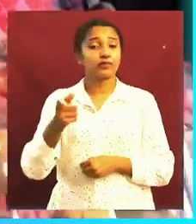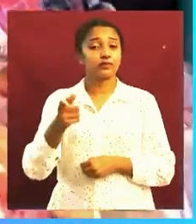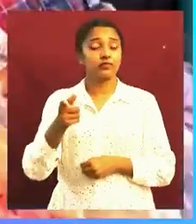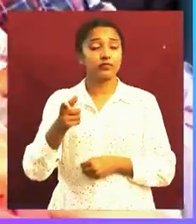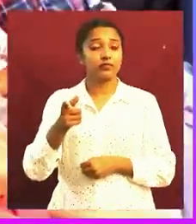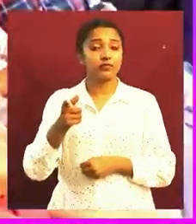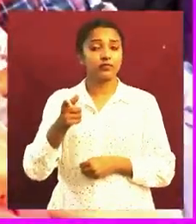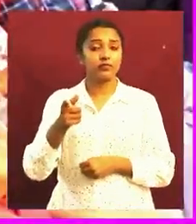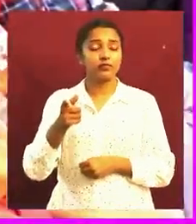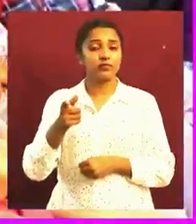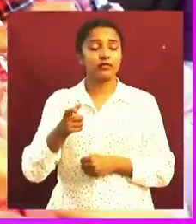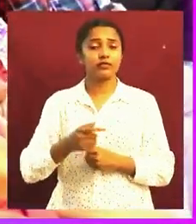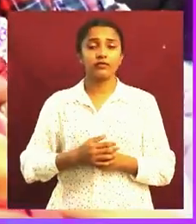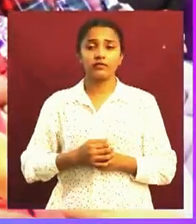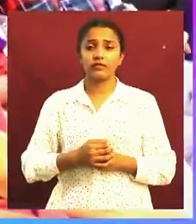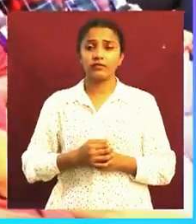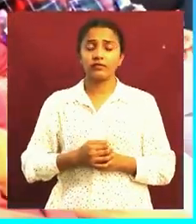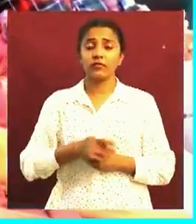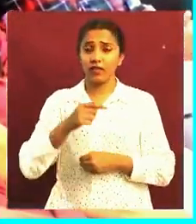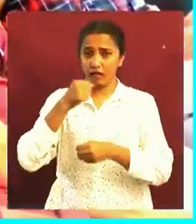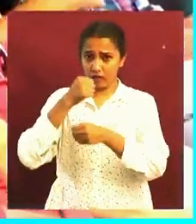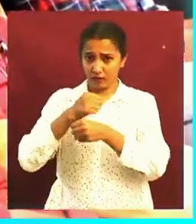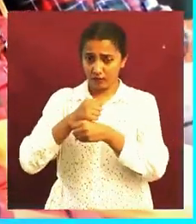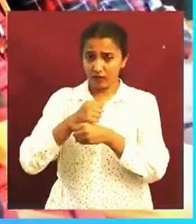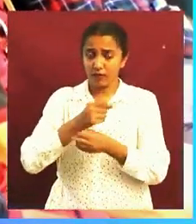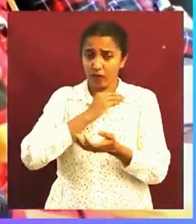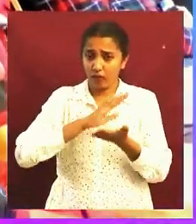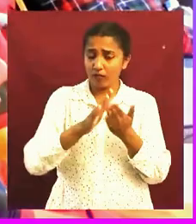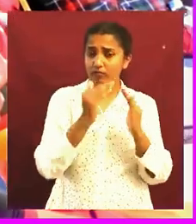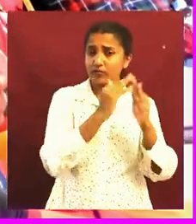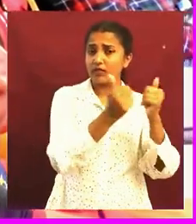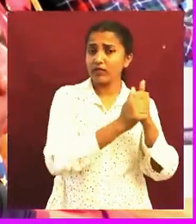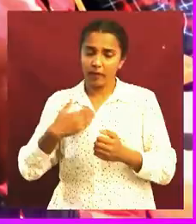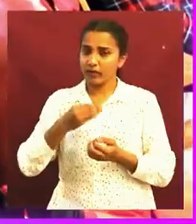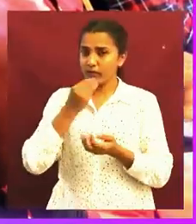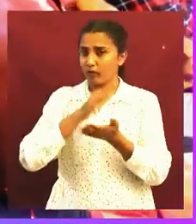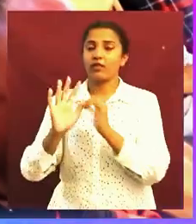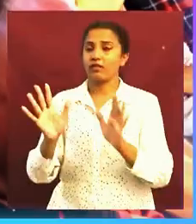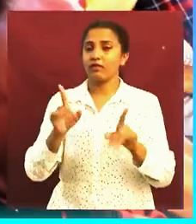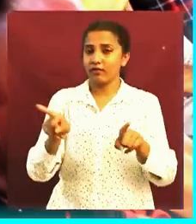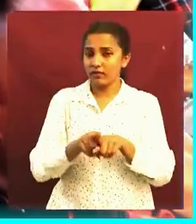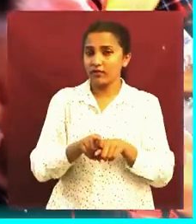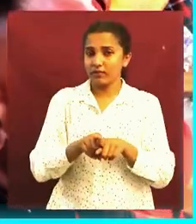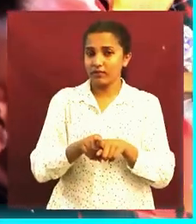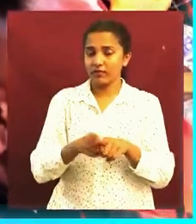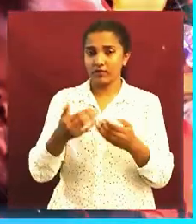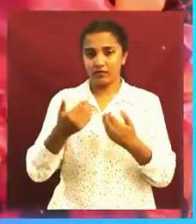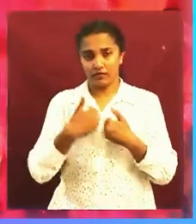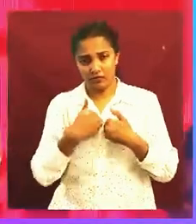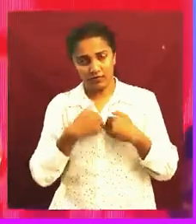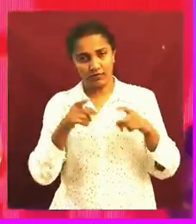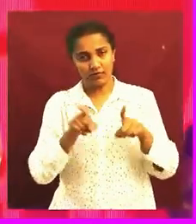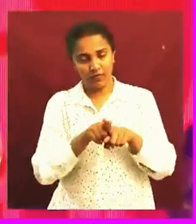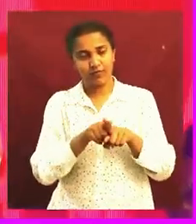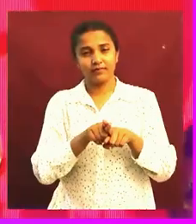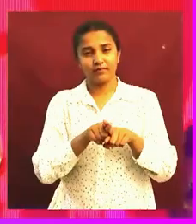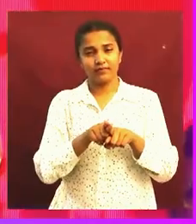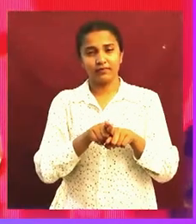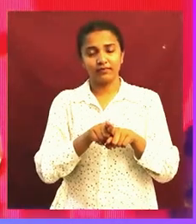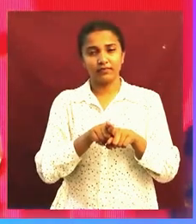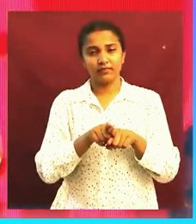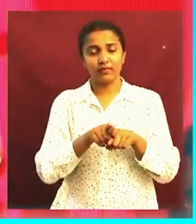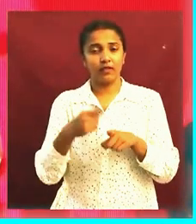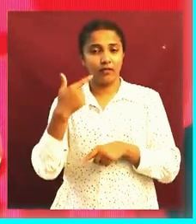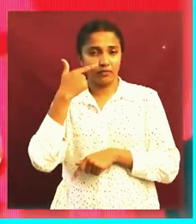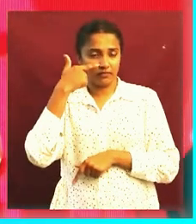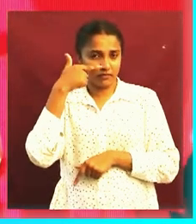නේ අපි හෝටල් දාන්න ආණ්ඩුව හෝටල් දාන්නෙත් නැත්නම් අපි හෝටල් දාන්න එක්ක ඒකත් කියන්න නේද මම හෝ අපේ ඉහළ මණ්ඩලවල කිසිවෙක් පෙට්‍රල්